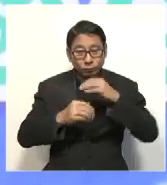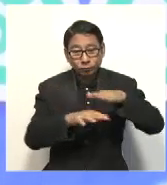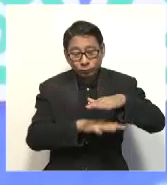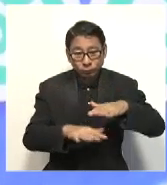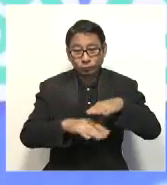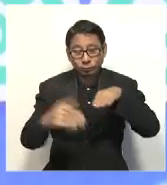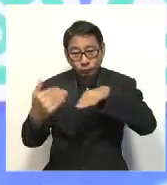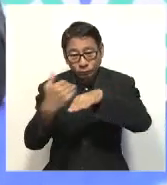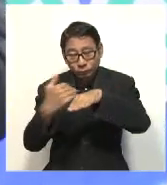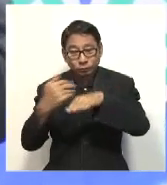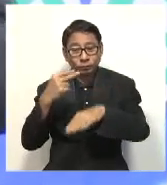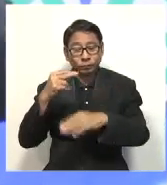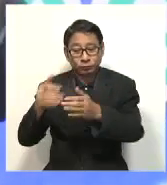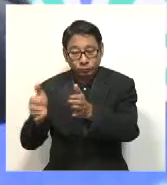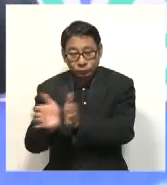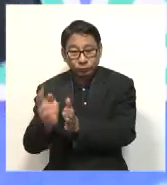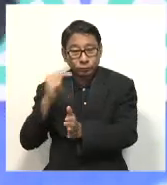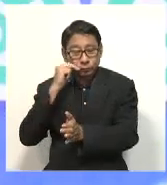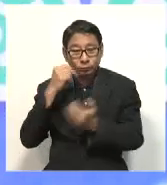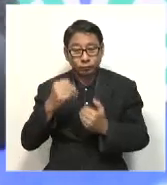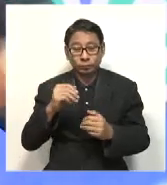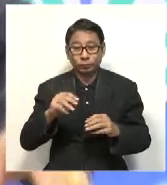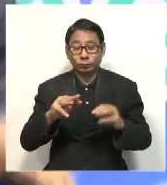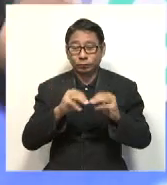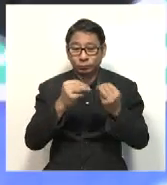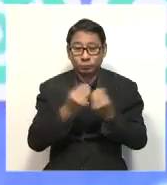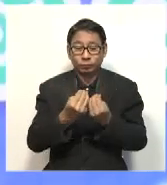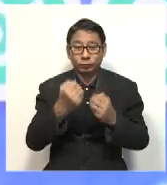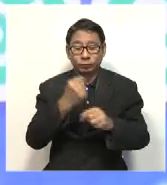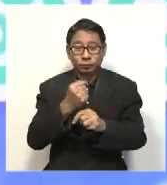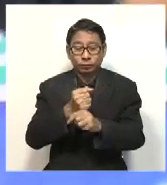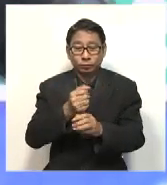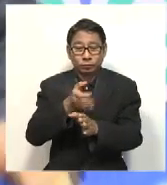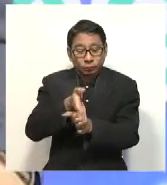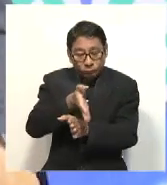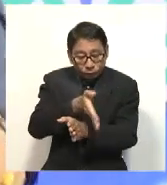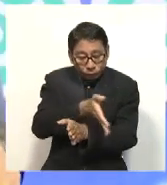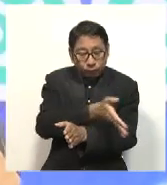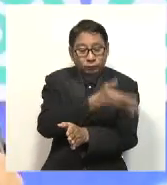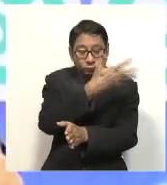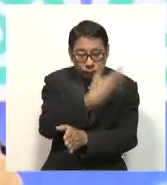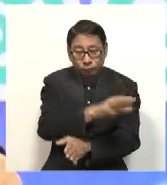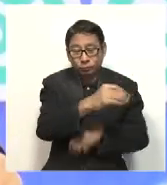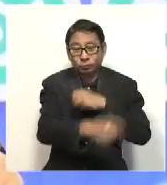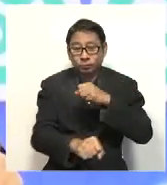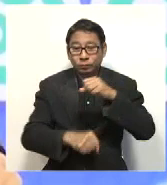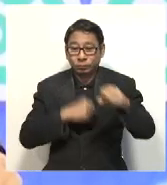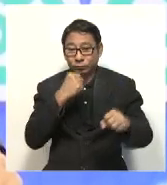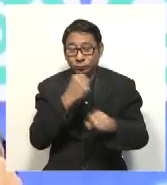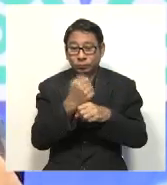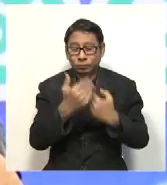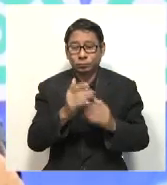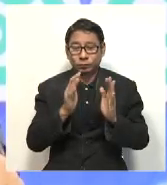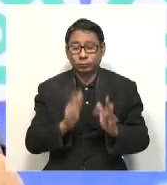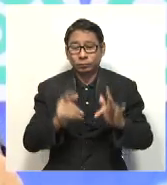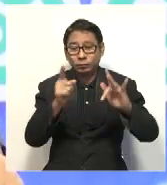นแหล่งน้ำในหมู่บ้านซึ่งมันไม่ควรจะต้องมาทำตอนนี้มันควรจะทำมาตั้ง10 ปีมาแล้วทำไมยังมีคน